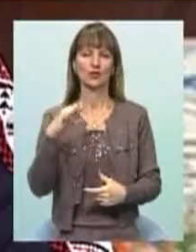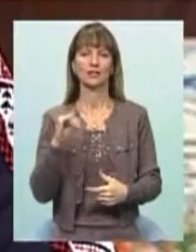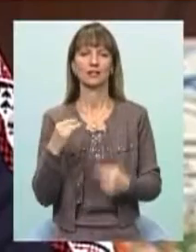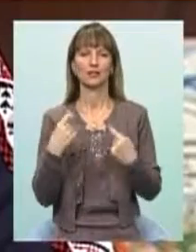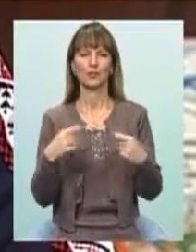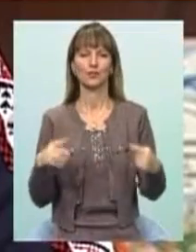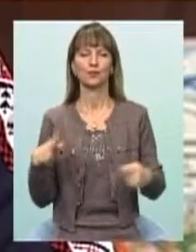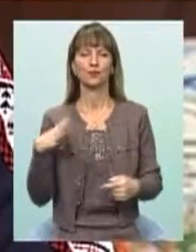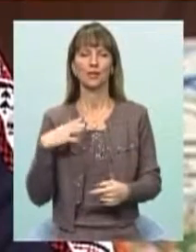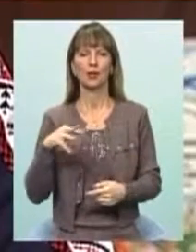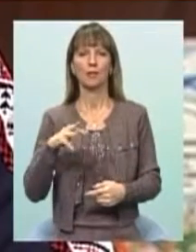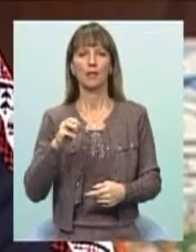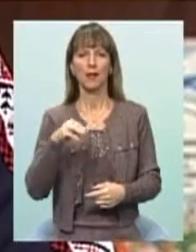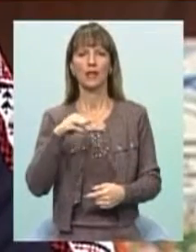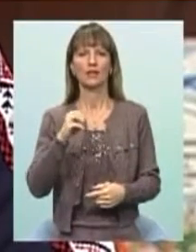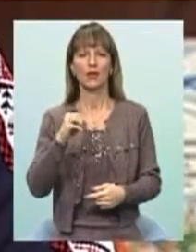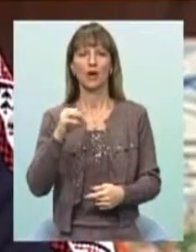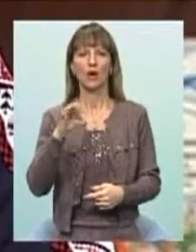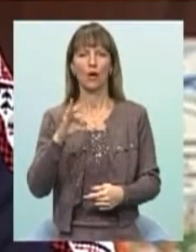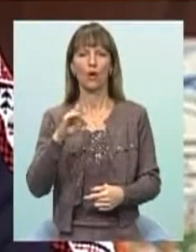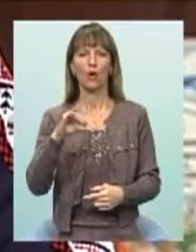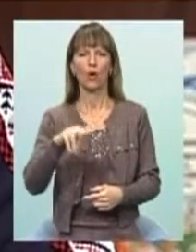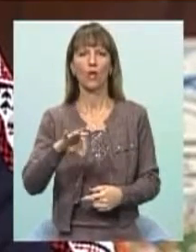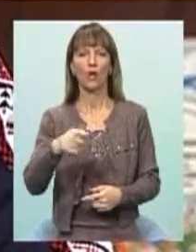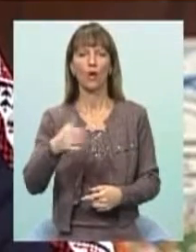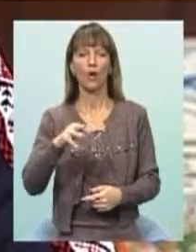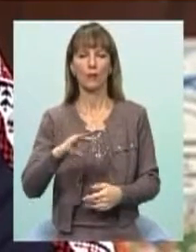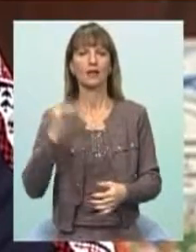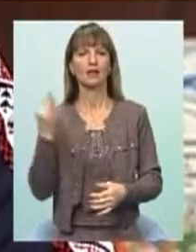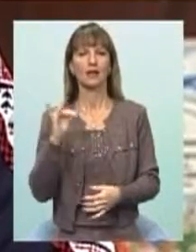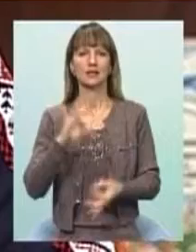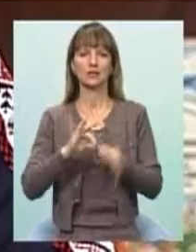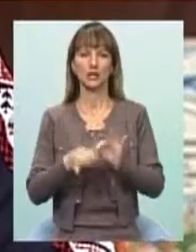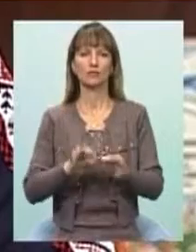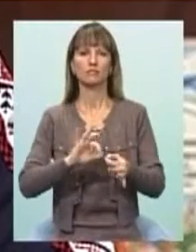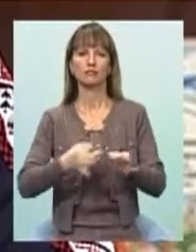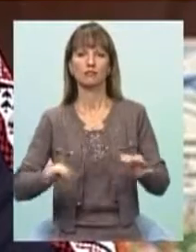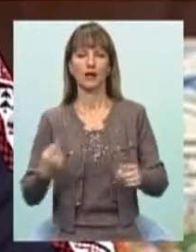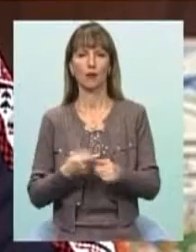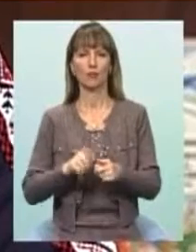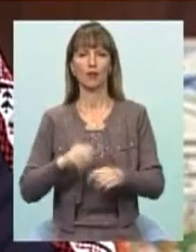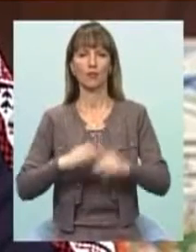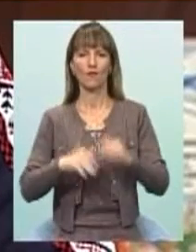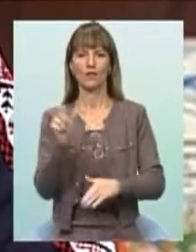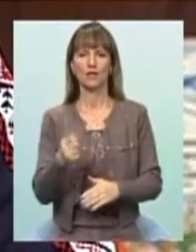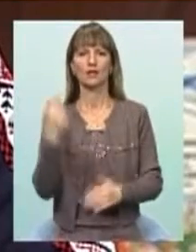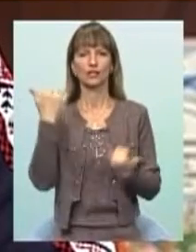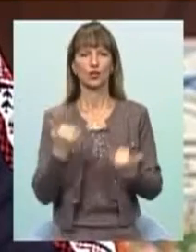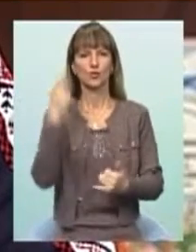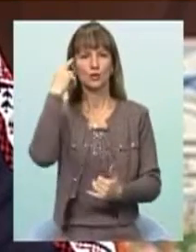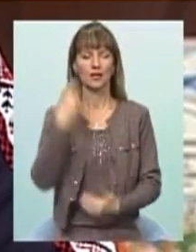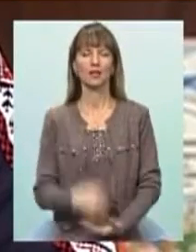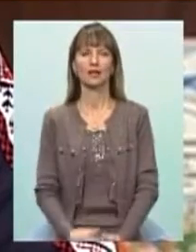Тобто бути метеорологом насправді дуже таки цікаво, але все ж таки і складно. Ну а детальніше про цих фахівців ми зараз і довідаємося.